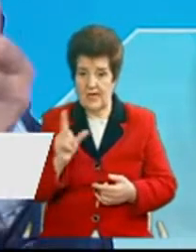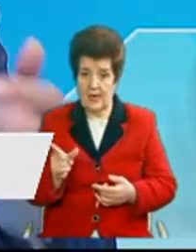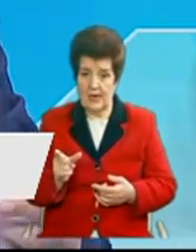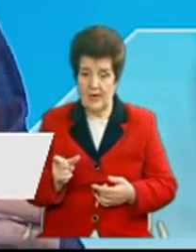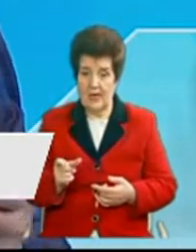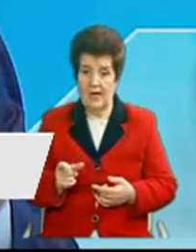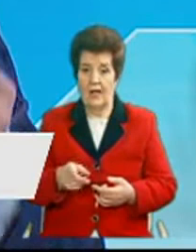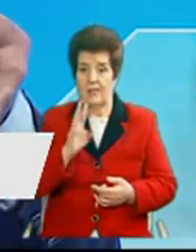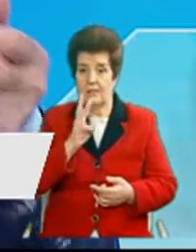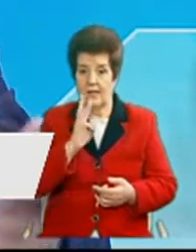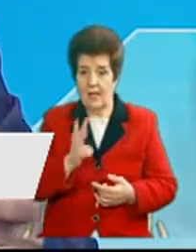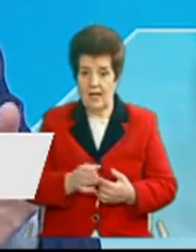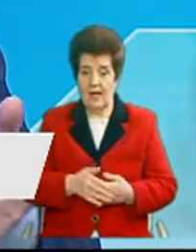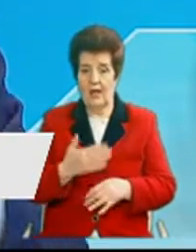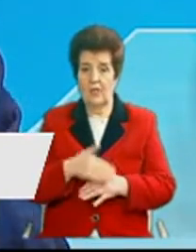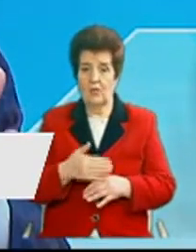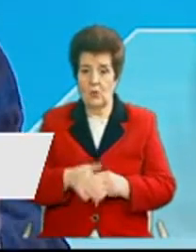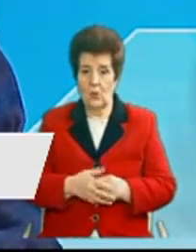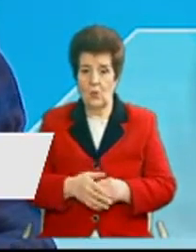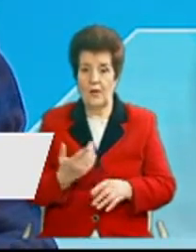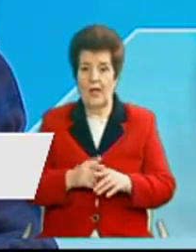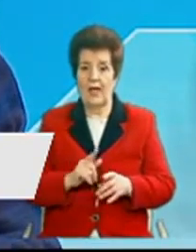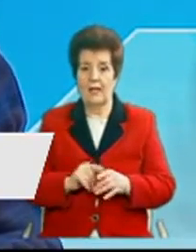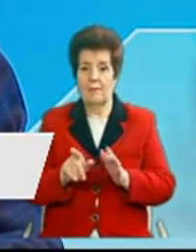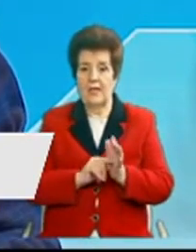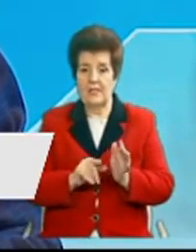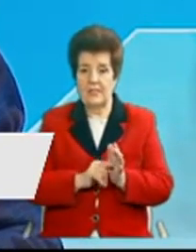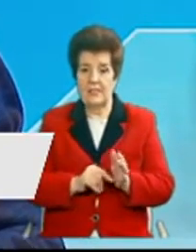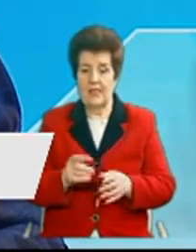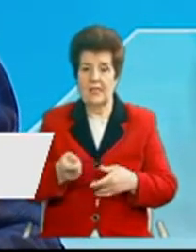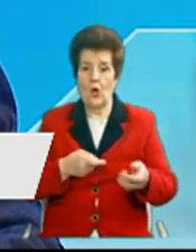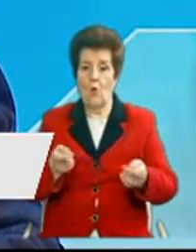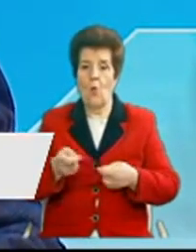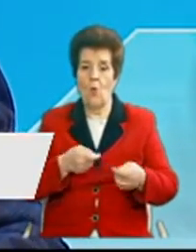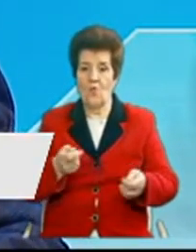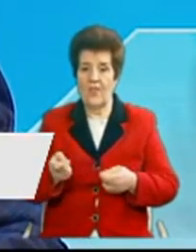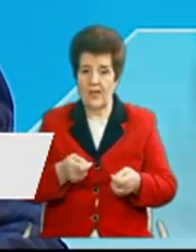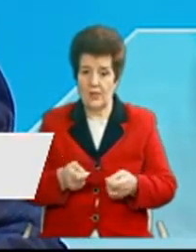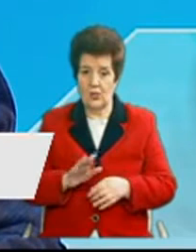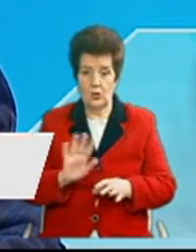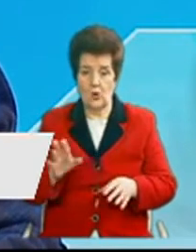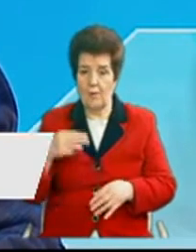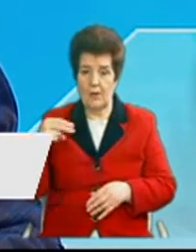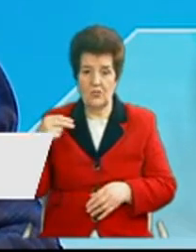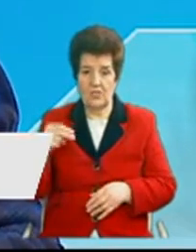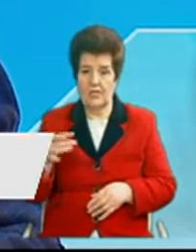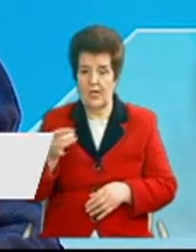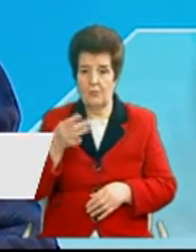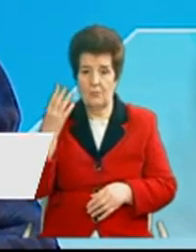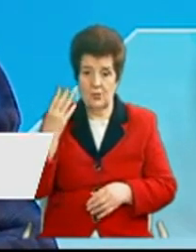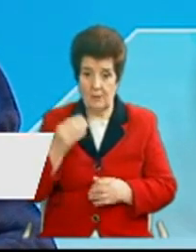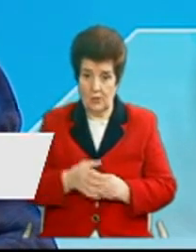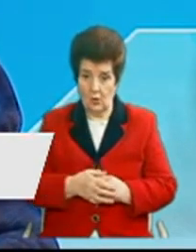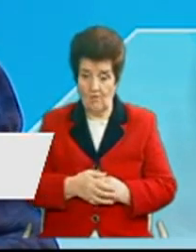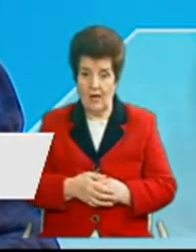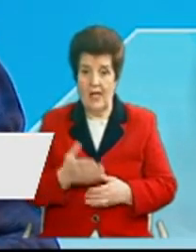drumuri bune, salarii, pensii, astea sunt atribuțiile guvernului și nici de cum a președintelui Republicii Moldova. Și